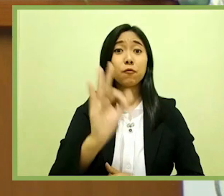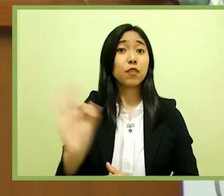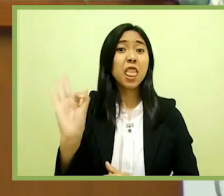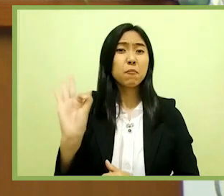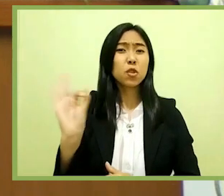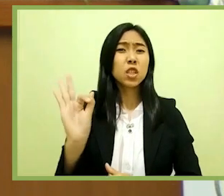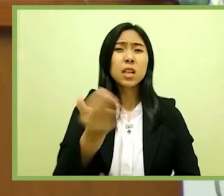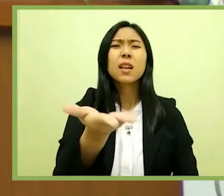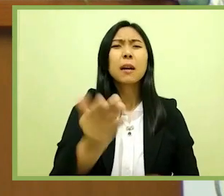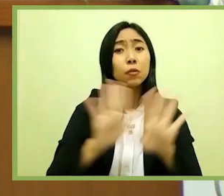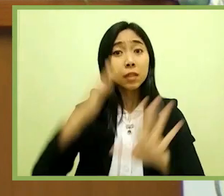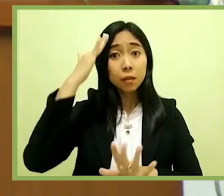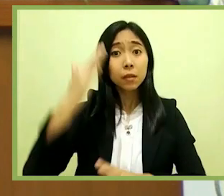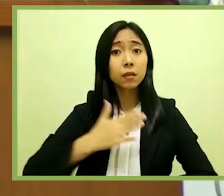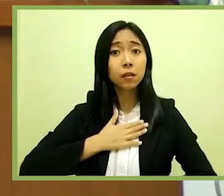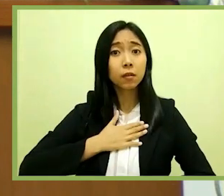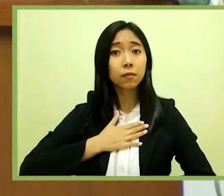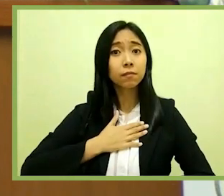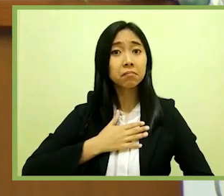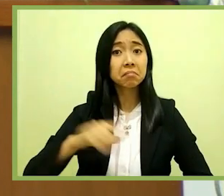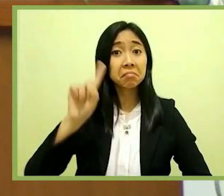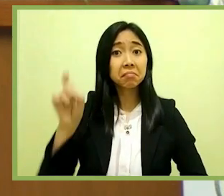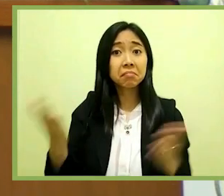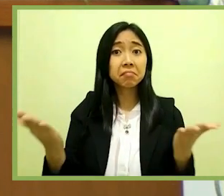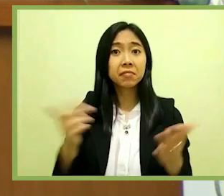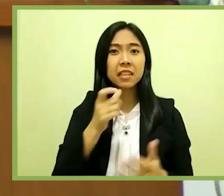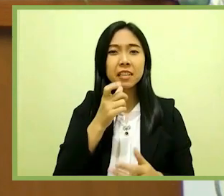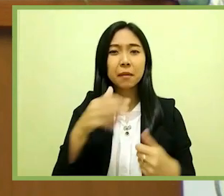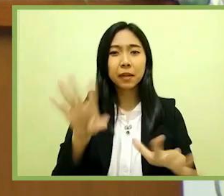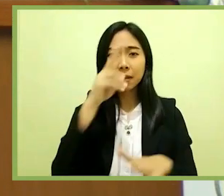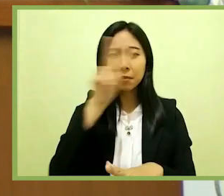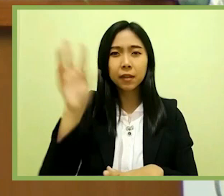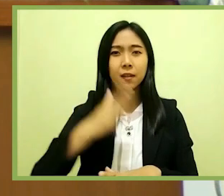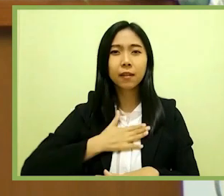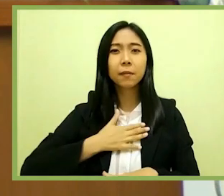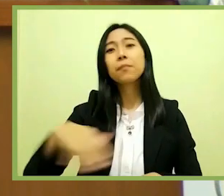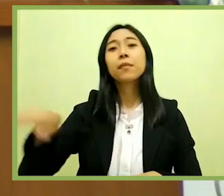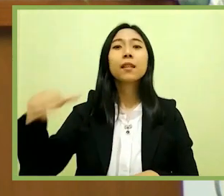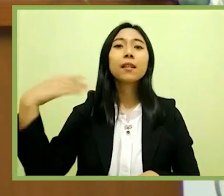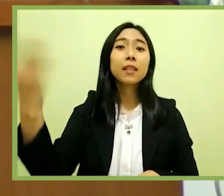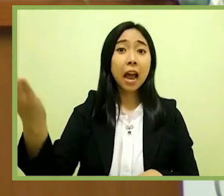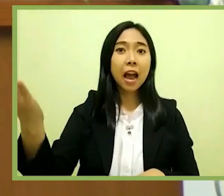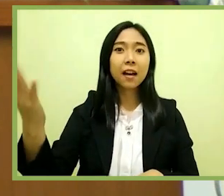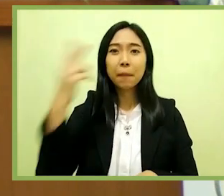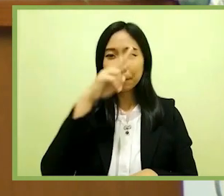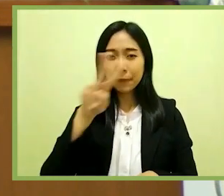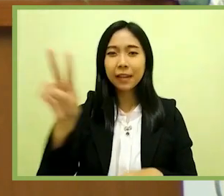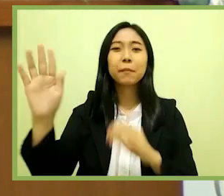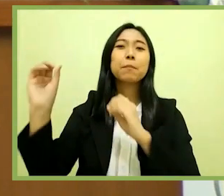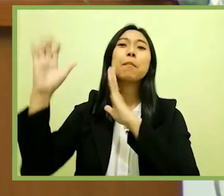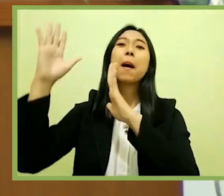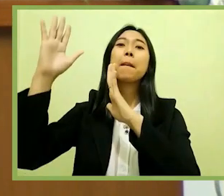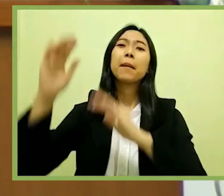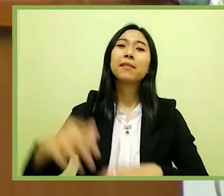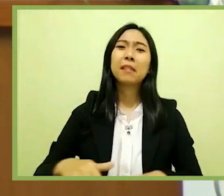tidak mengenal aku. Barang siapa telah melihat aku, ia telah melihat Bapa. Bagaimana engkau